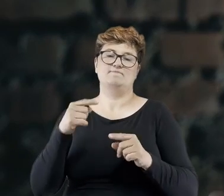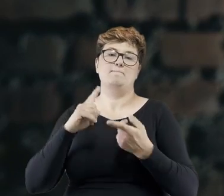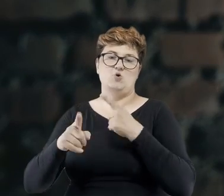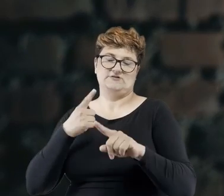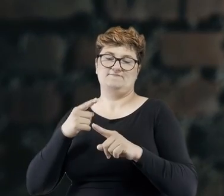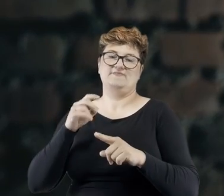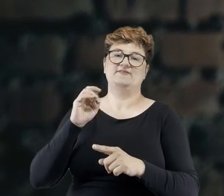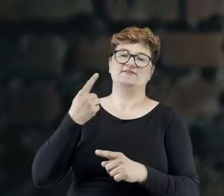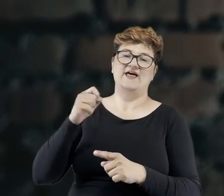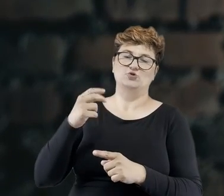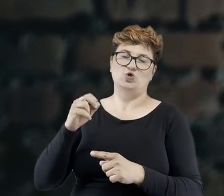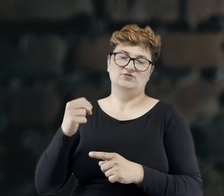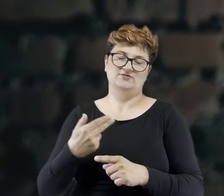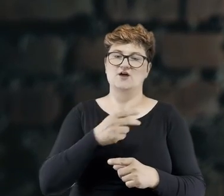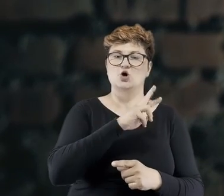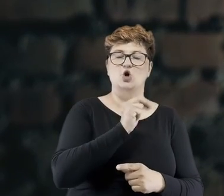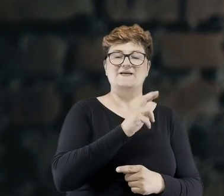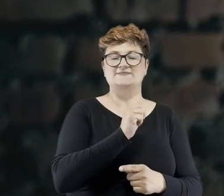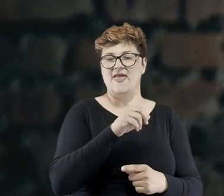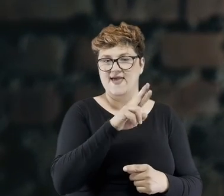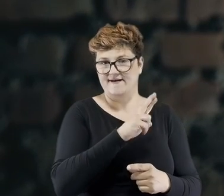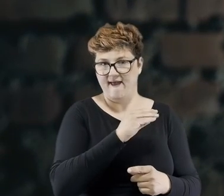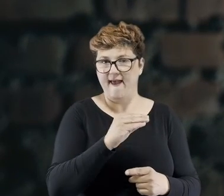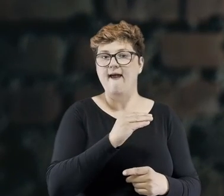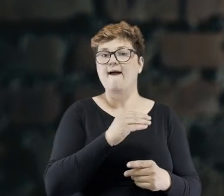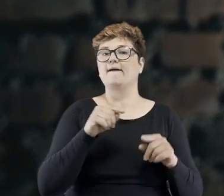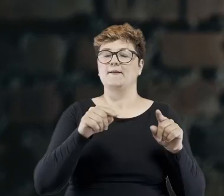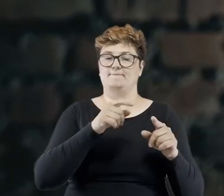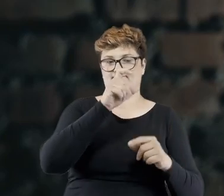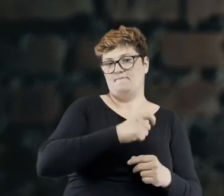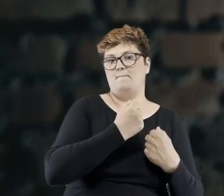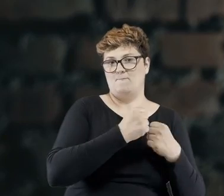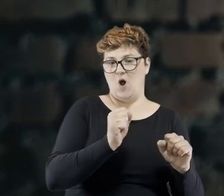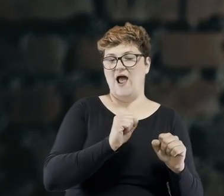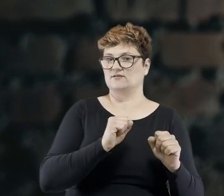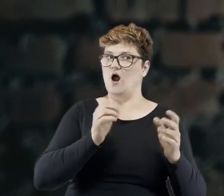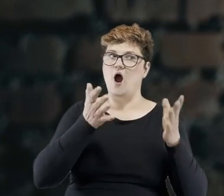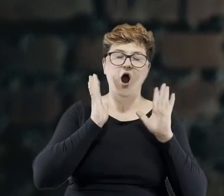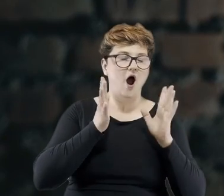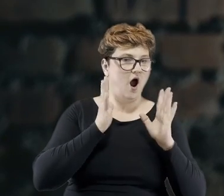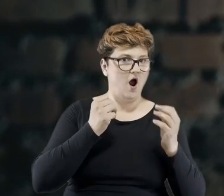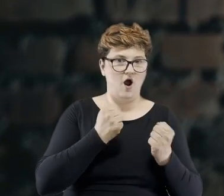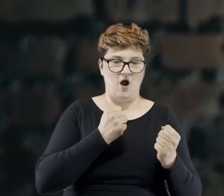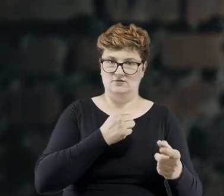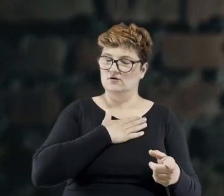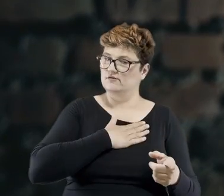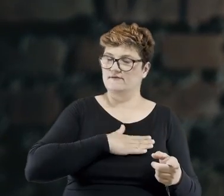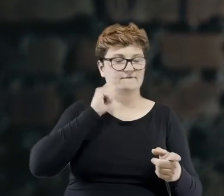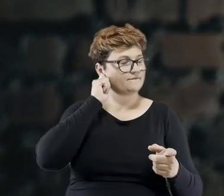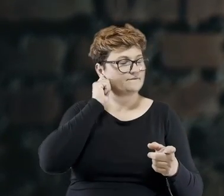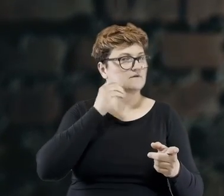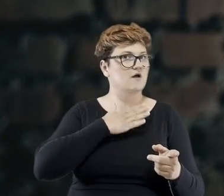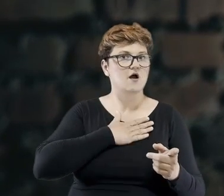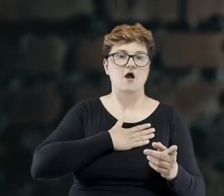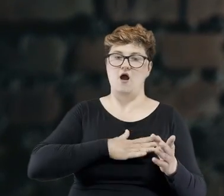Przede wszystkim pomiędzy Dantonem i Robespierrem. Bo Robespierre to jest bohater, którego ona czci, uważa za